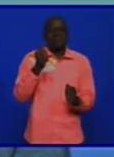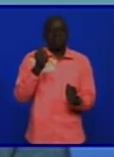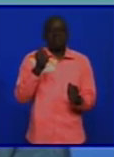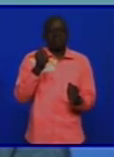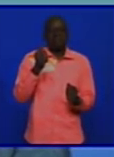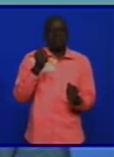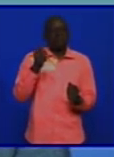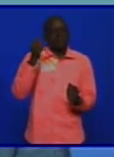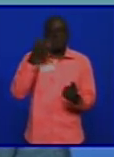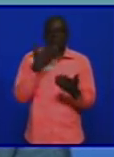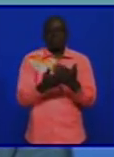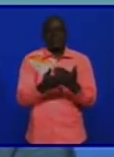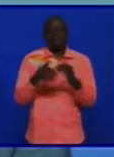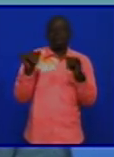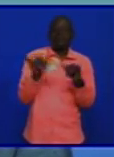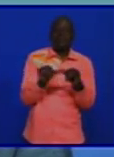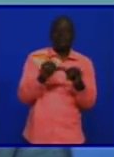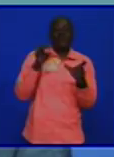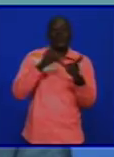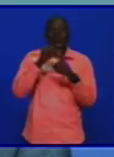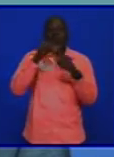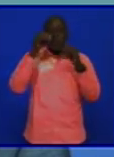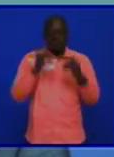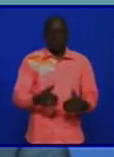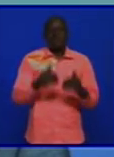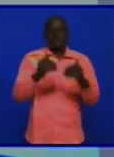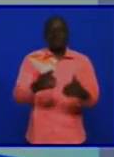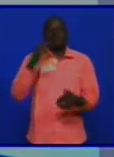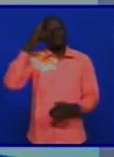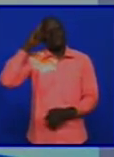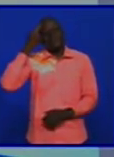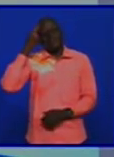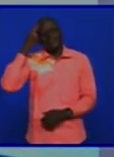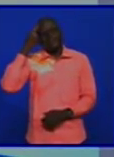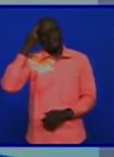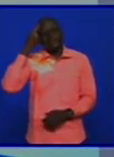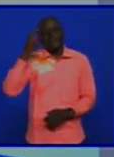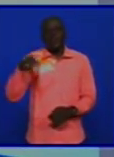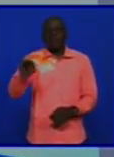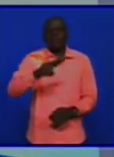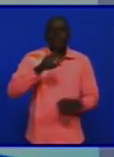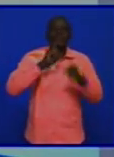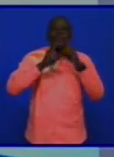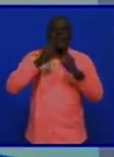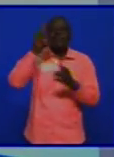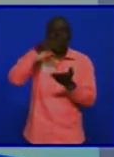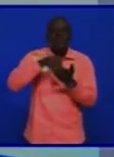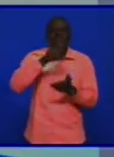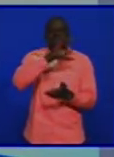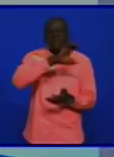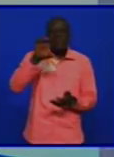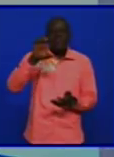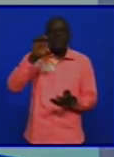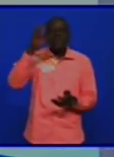alléchant dans la mesure où on progresse en réfléchissant. Bien sûr. Et vous parliez de 1500 invités